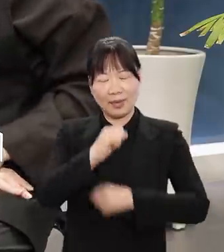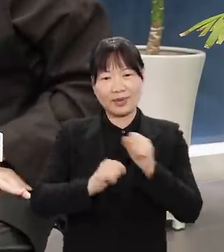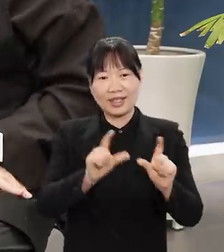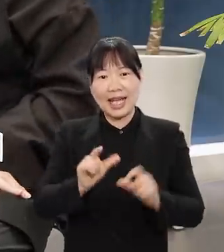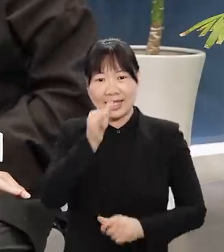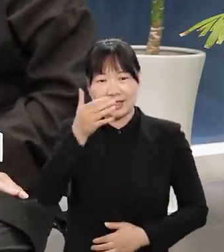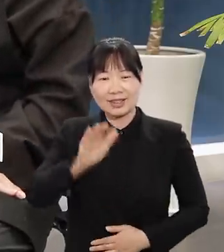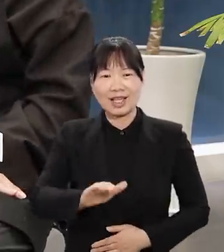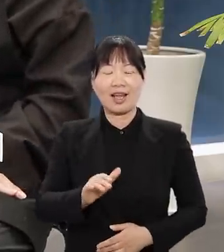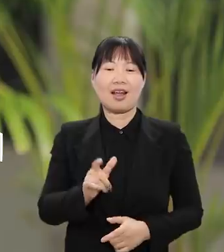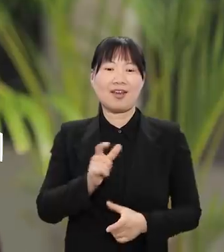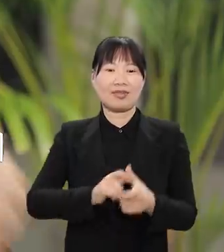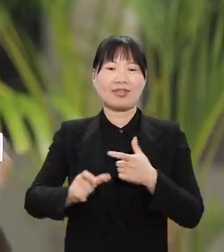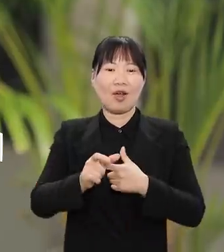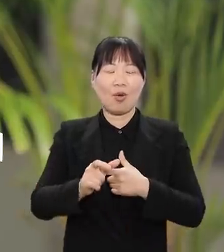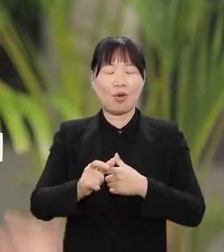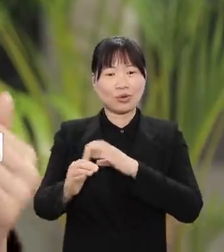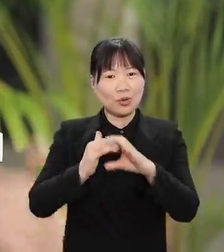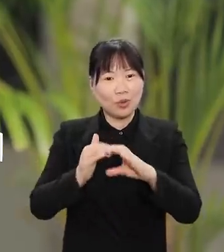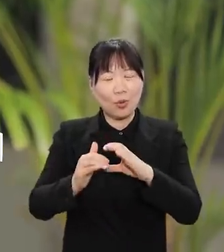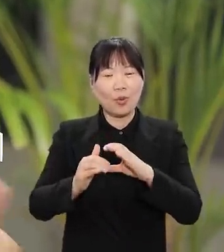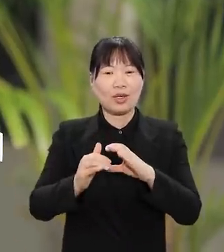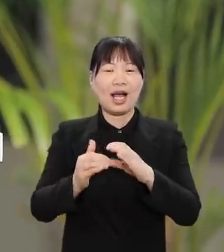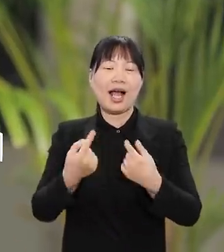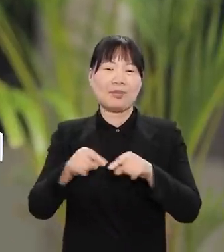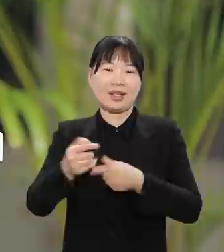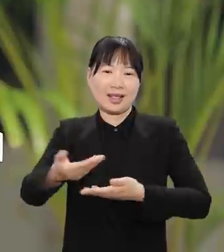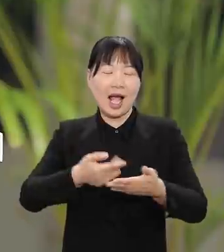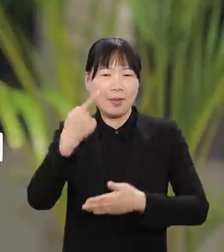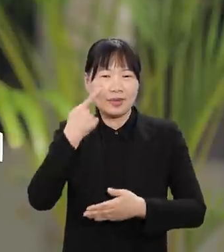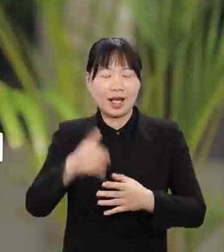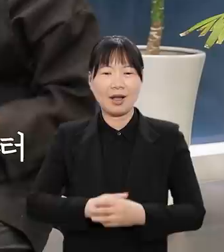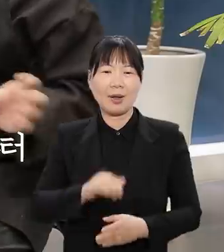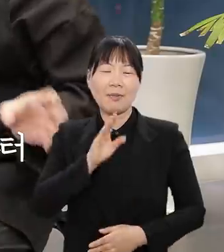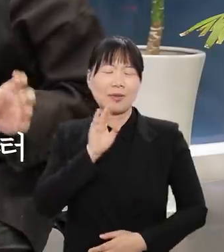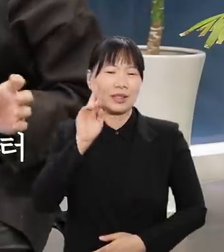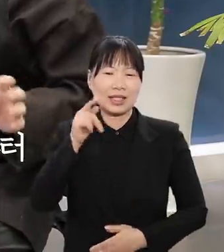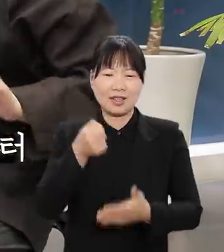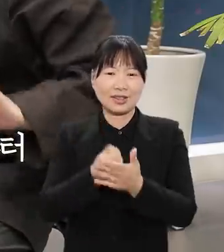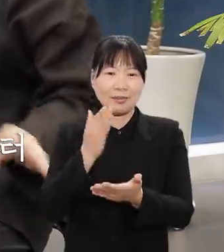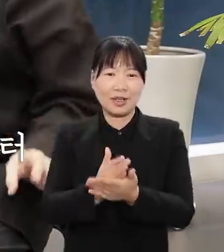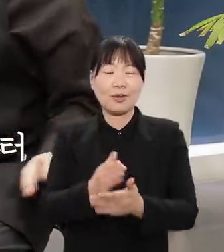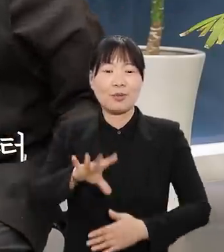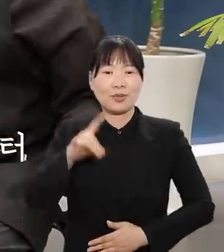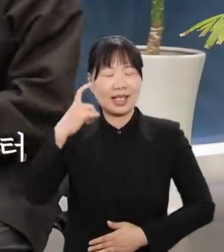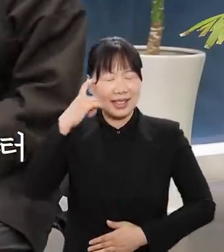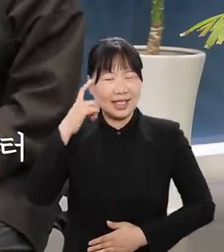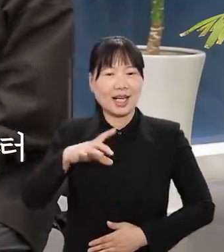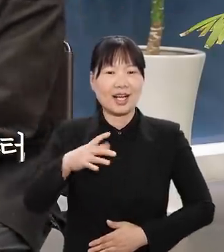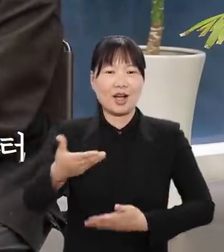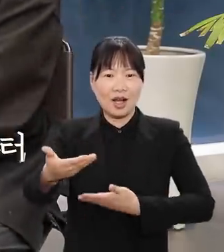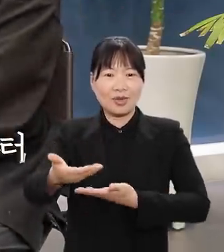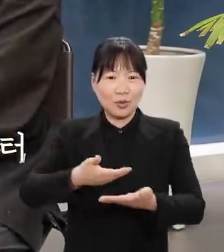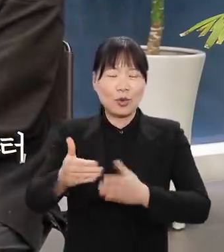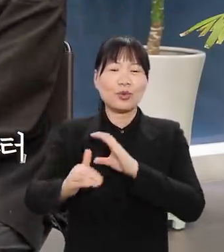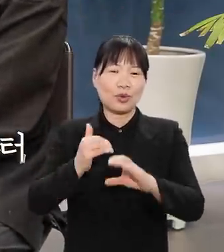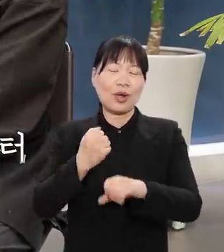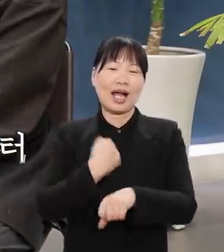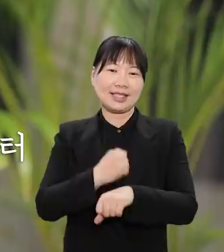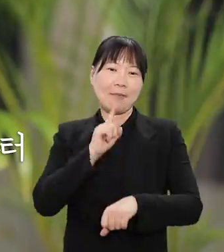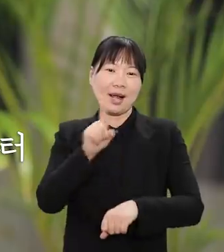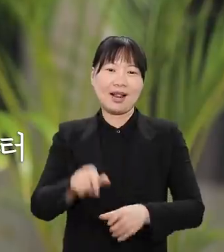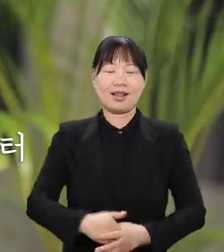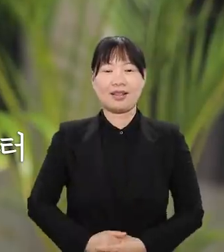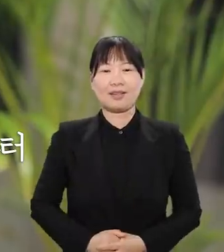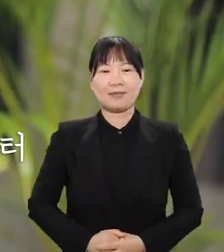자기 마음대로들 하는데 조금만 더 소통하고 같이 공유하자. 맞고 틀리다를 정하지 말고 일단 생각부터 공유하고